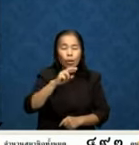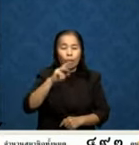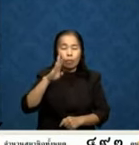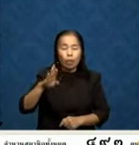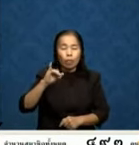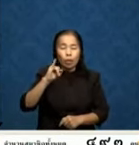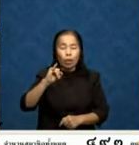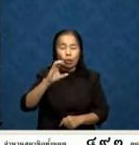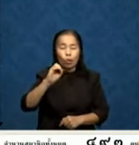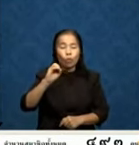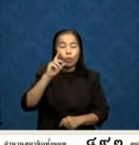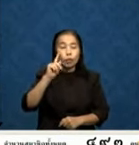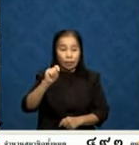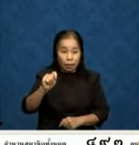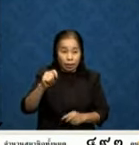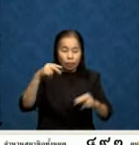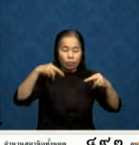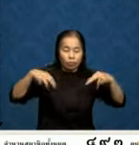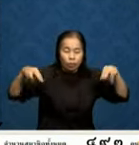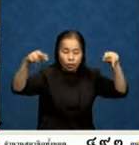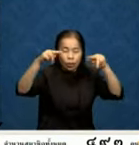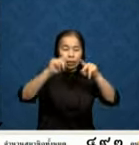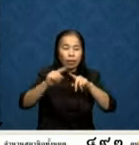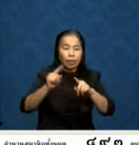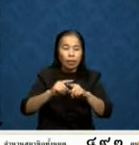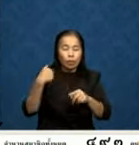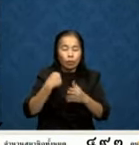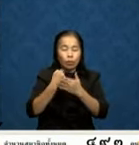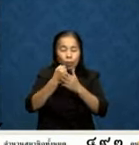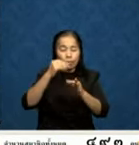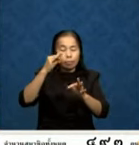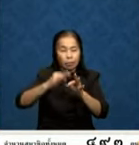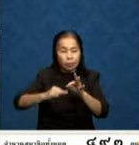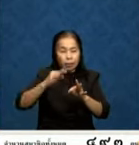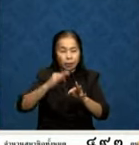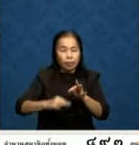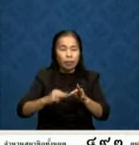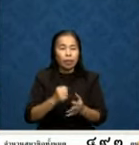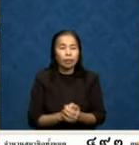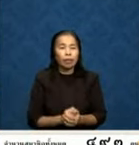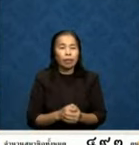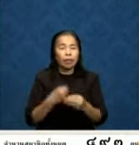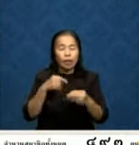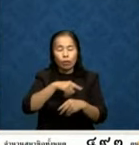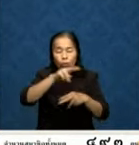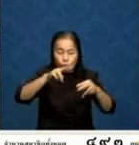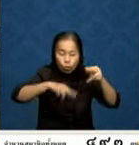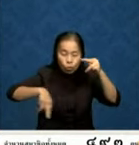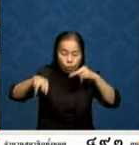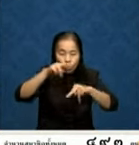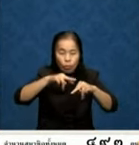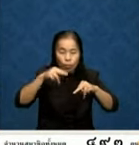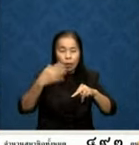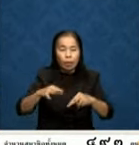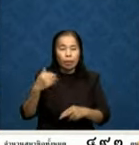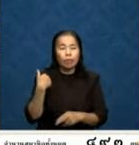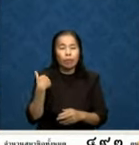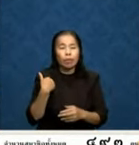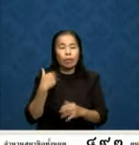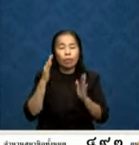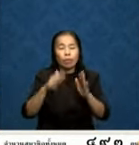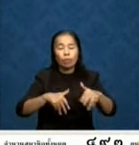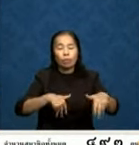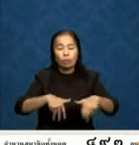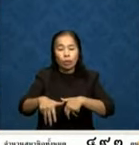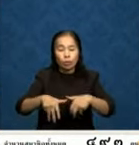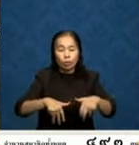IoT ต่างๆนะครับซึ่งก็จะช่วยให้เกิดการประหยัดมากขึ้นในระบบของพลังงานนะครับแล้วก็ทำให้พี่น้องประชาชน